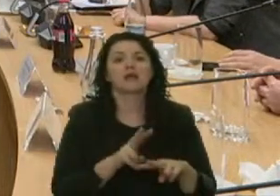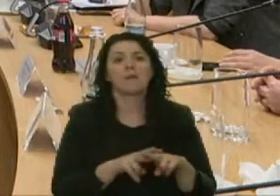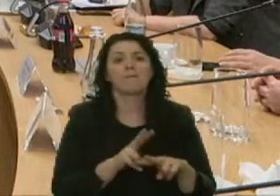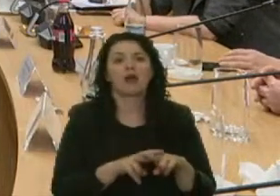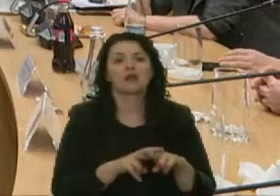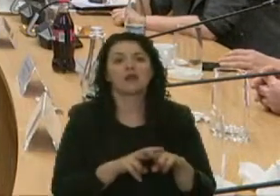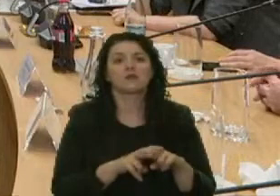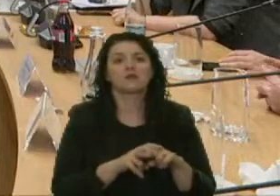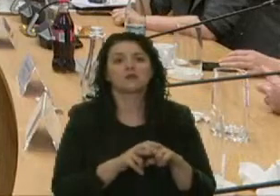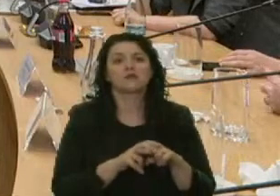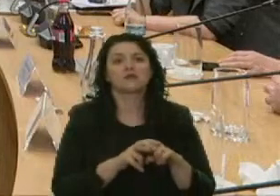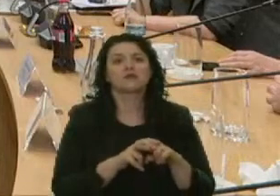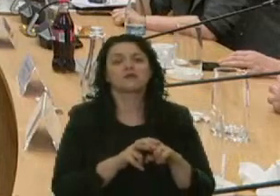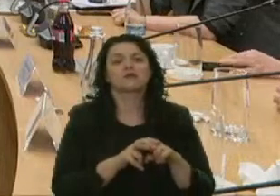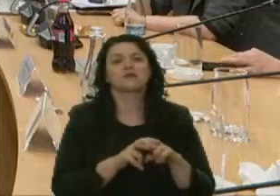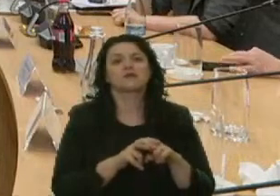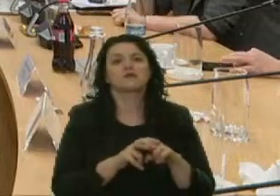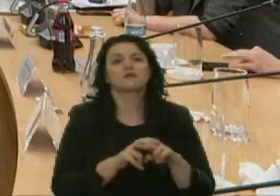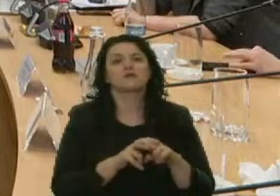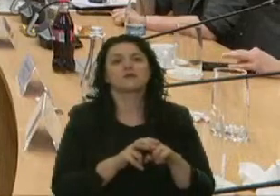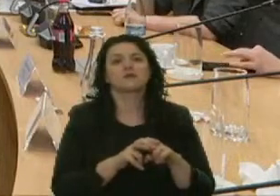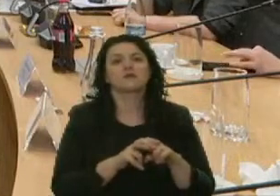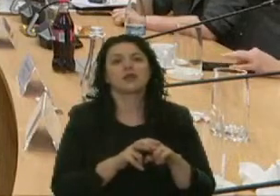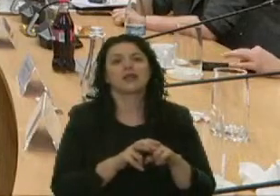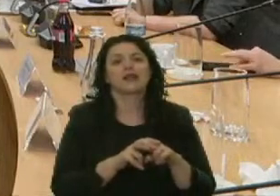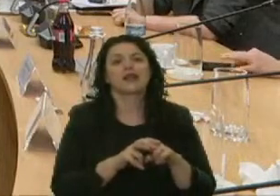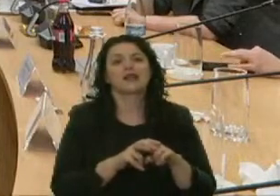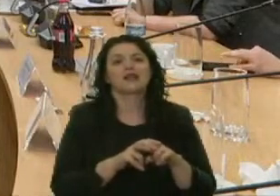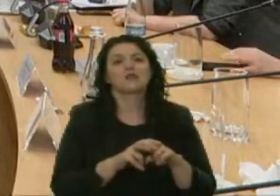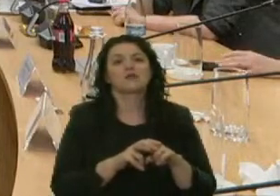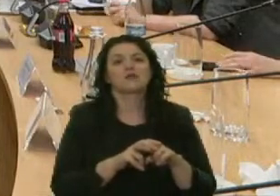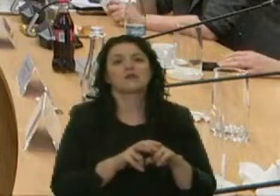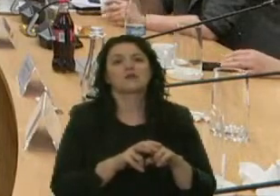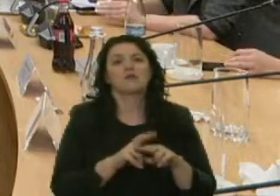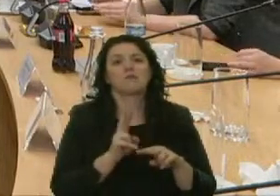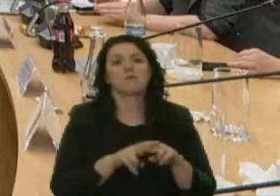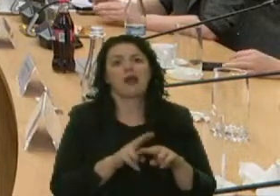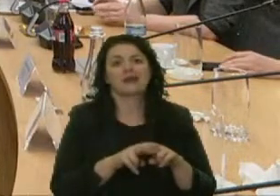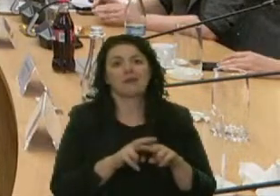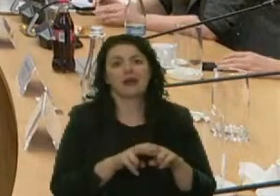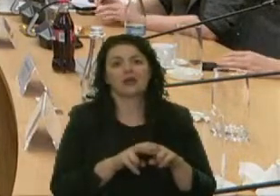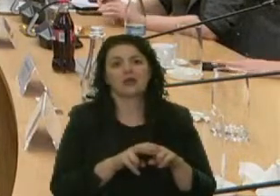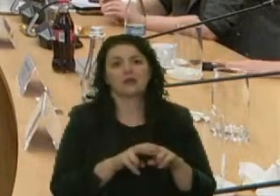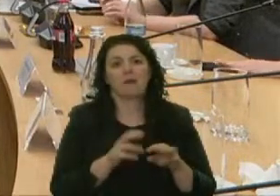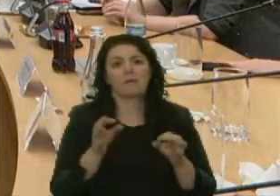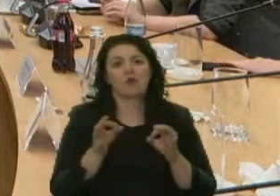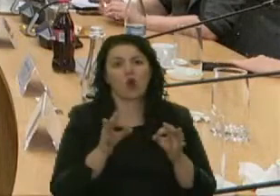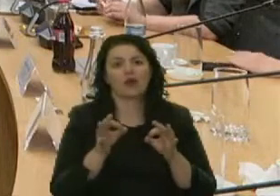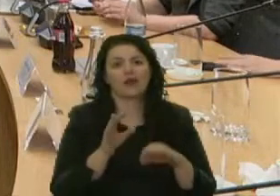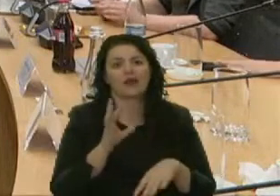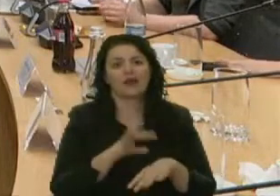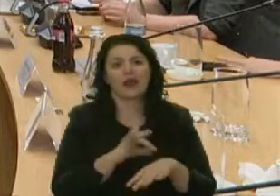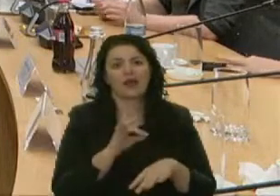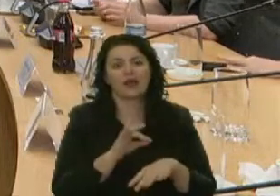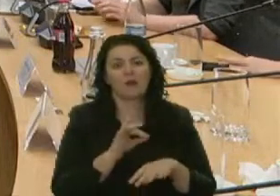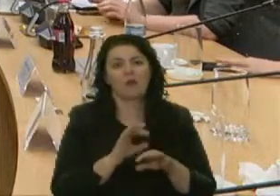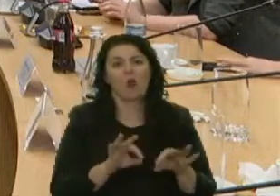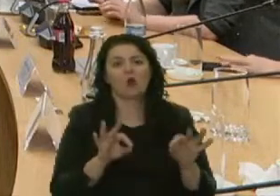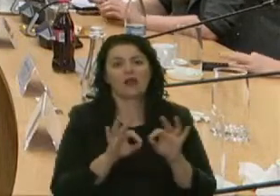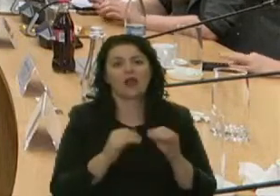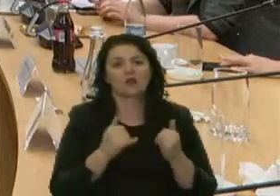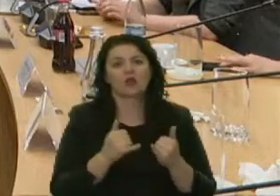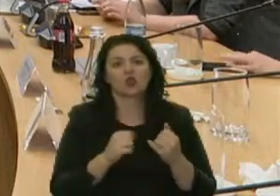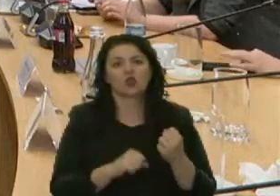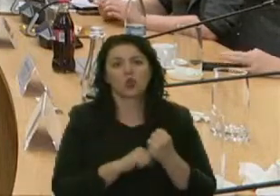accepte matem matematic în momentul de față matematic pe proiecția pe care am AIS o ideea de modelul actual